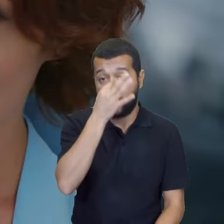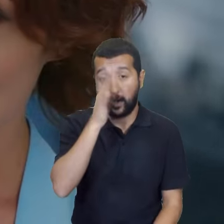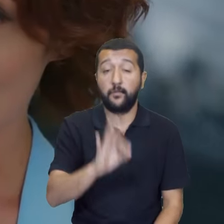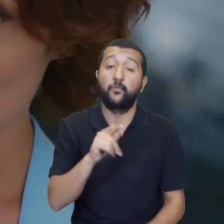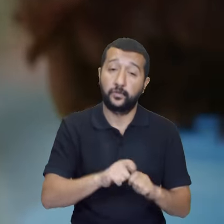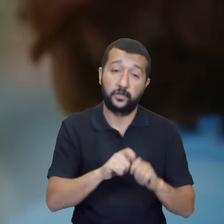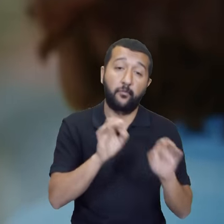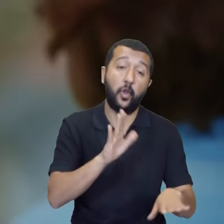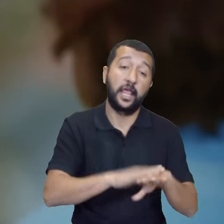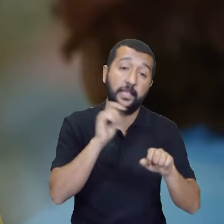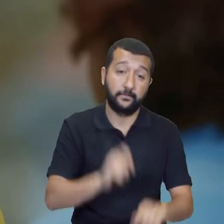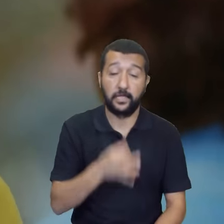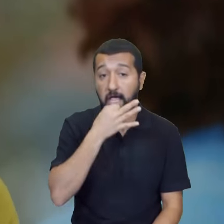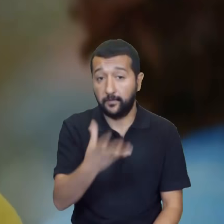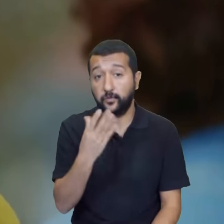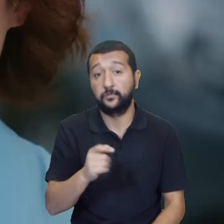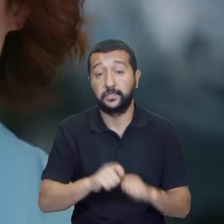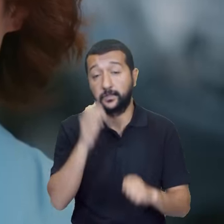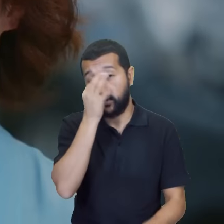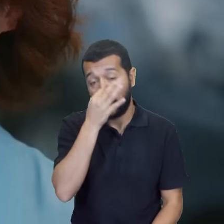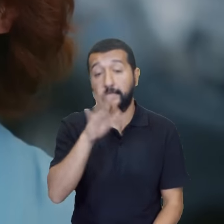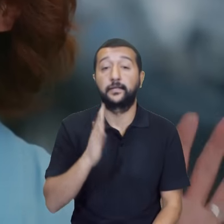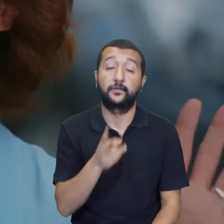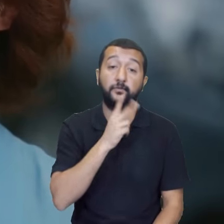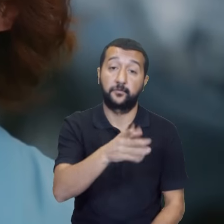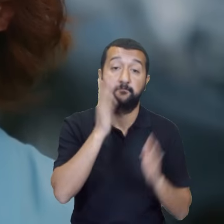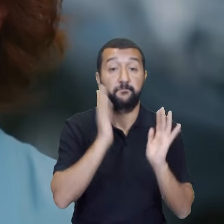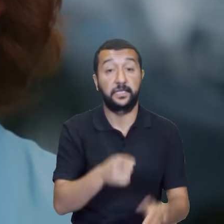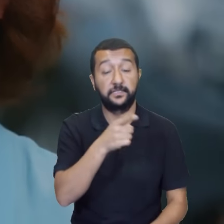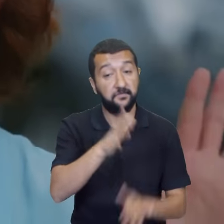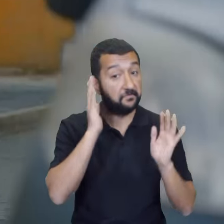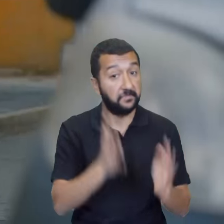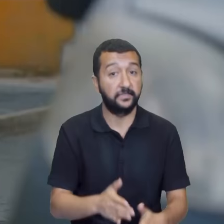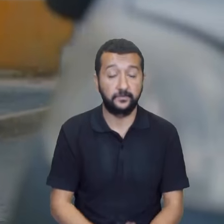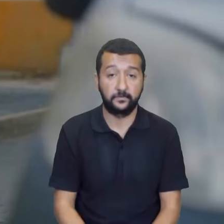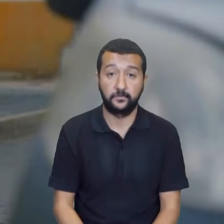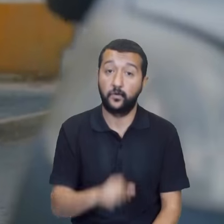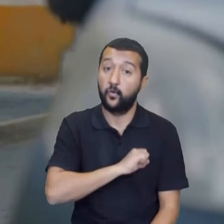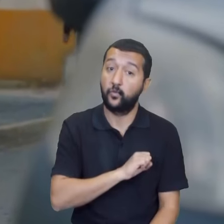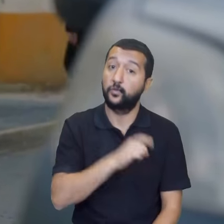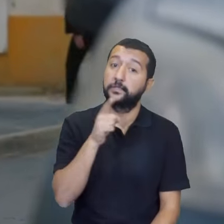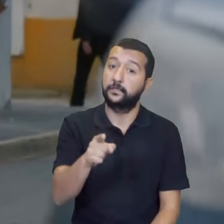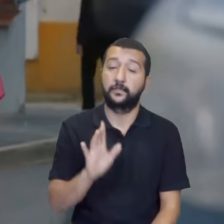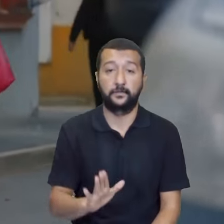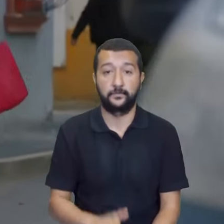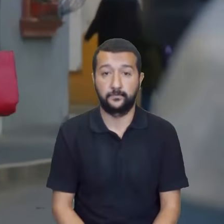Yani bu işler böyle yapılır. Yani haberci olmak kolay bir şey değil sonuçta. Pes vallahi, pes yani. Korkulur